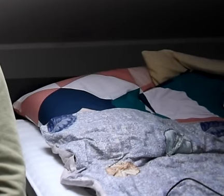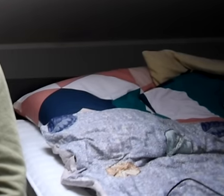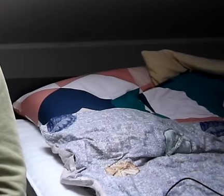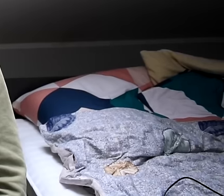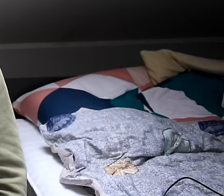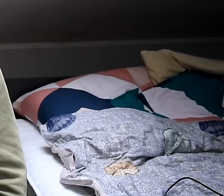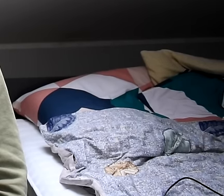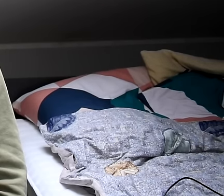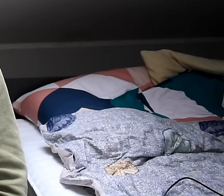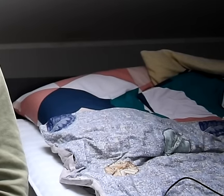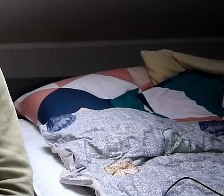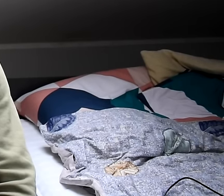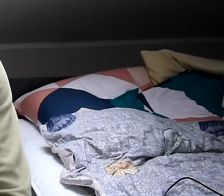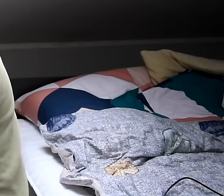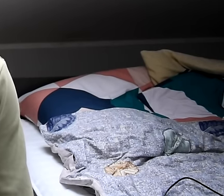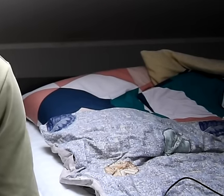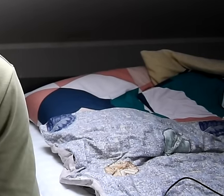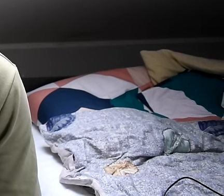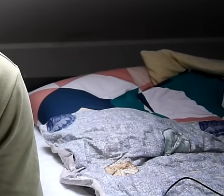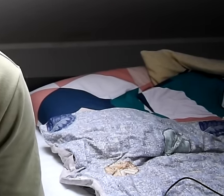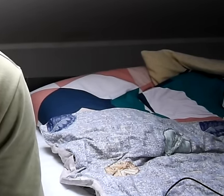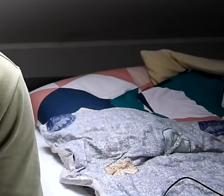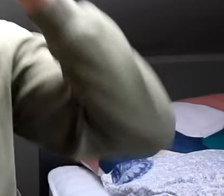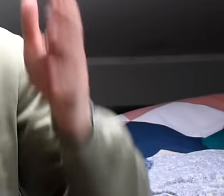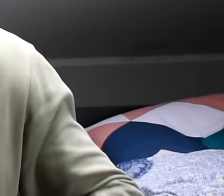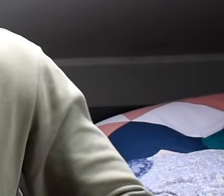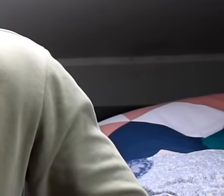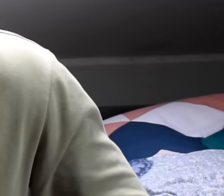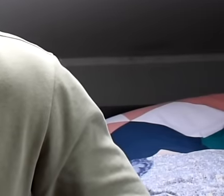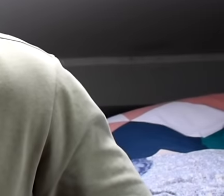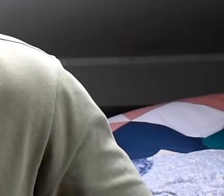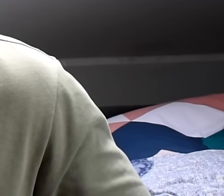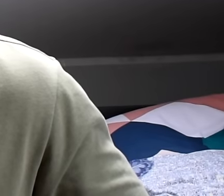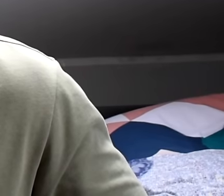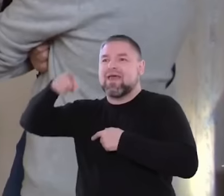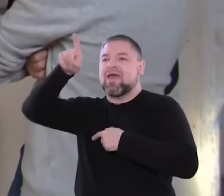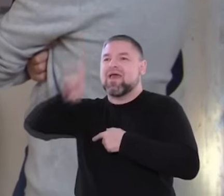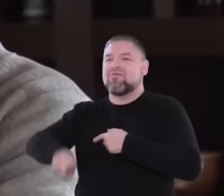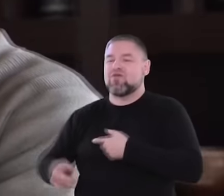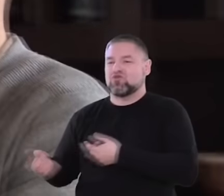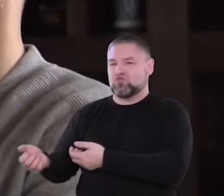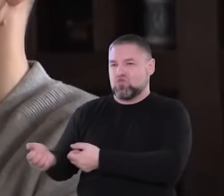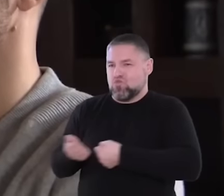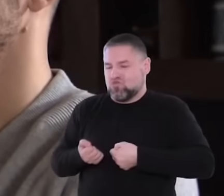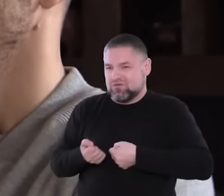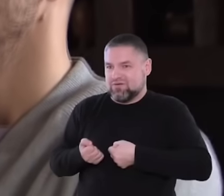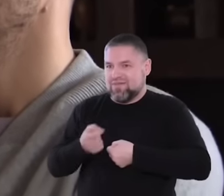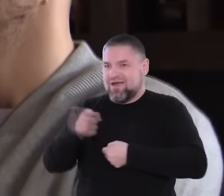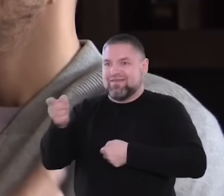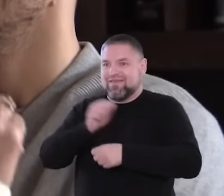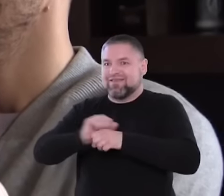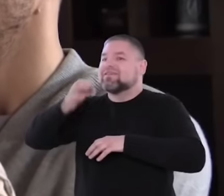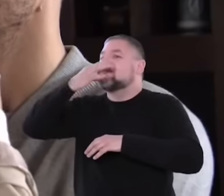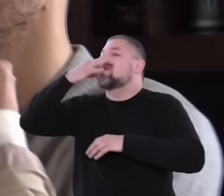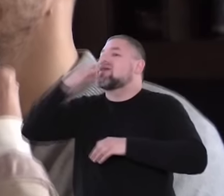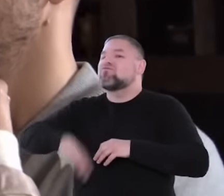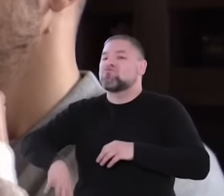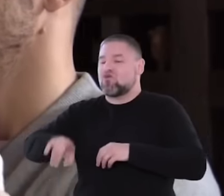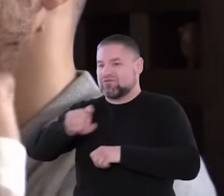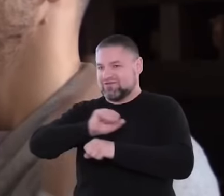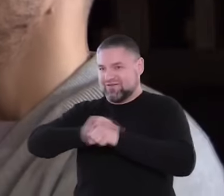że on ją w***** robi, a tu się okazało, że na odwrót. Ale powiem szczerze, że dobrze mu tak. Jesteś najmłodszy,